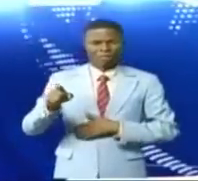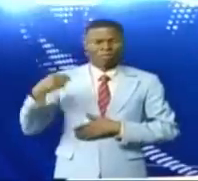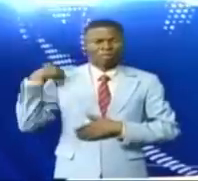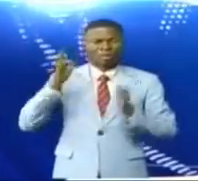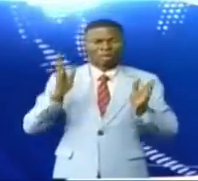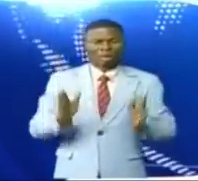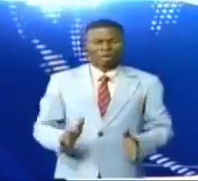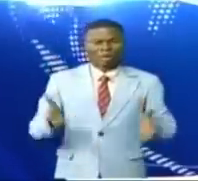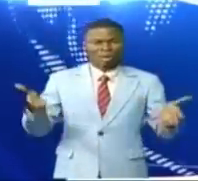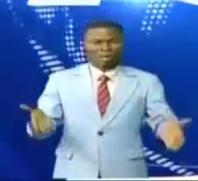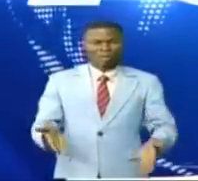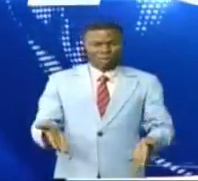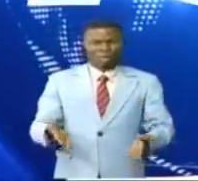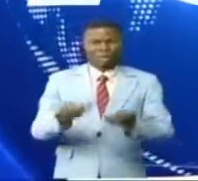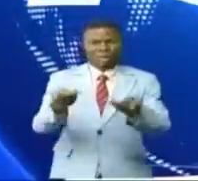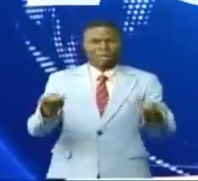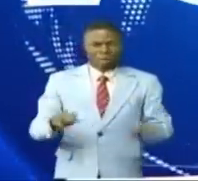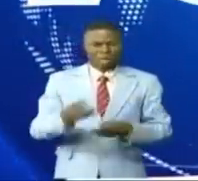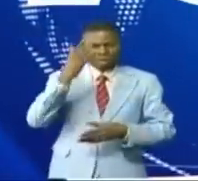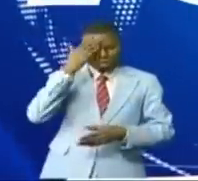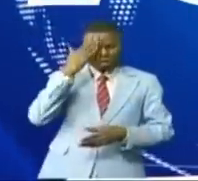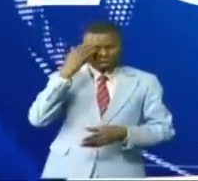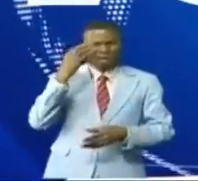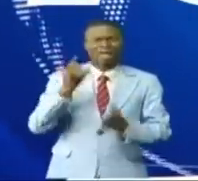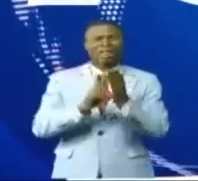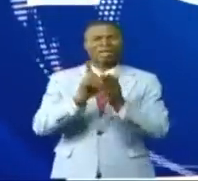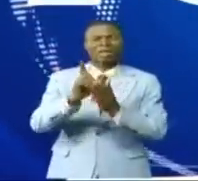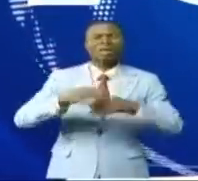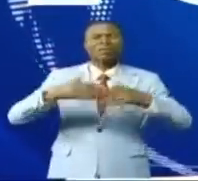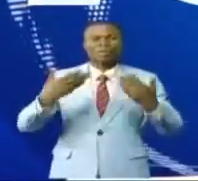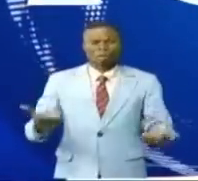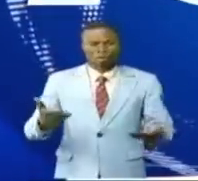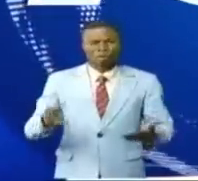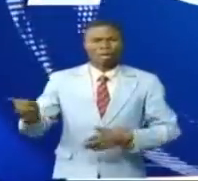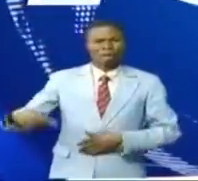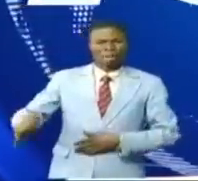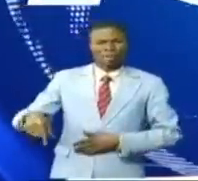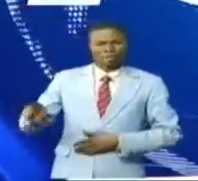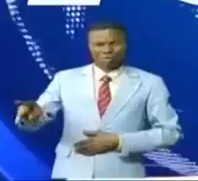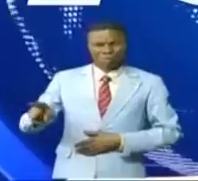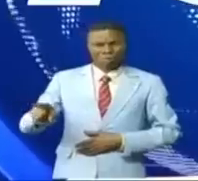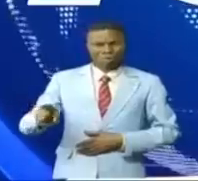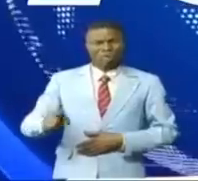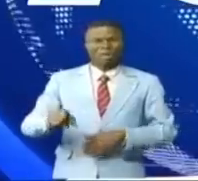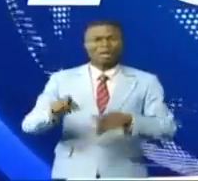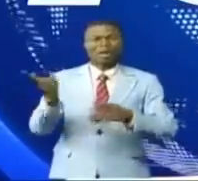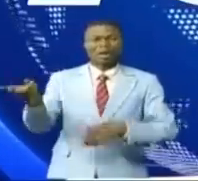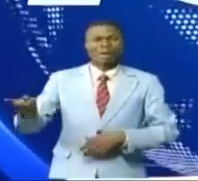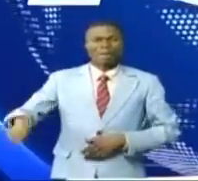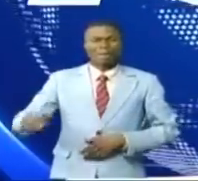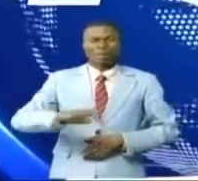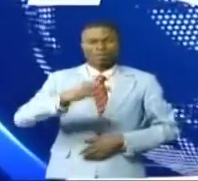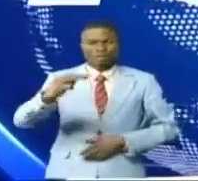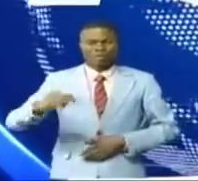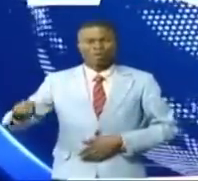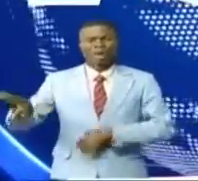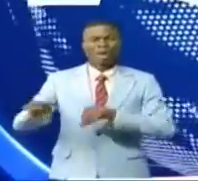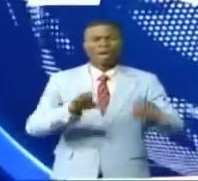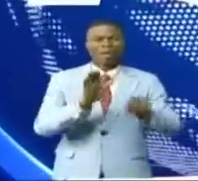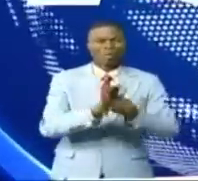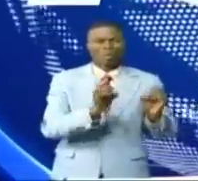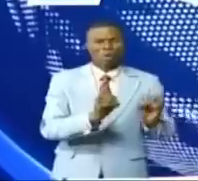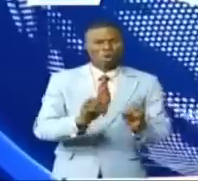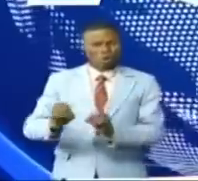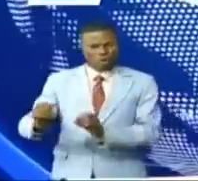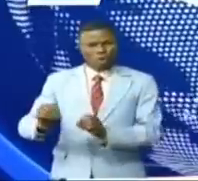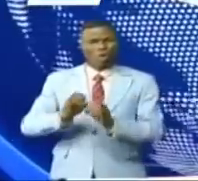sur terrain pour s'assurer du développement de sa province, de la province du Maniema, à travers plusieurs activités qu'il